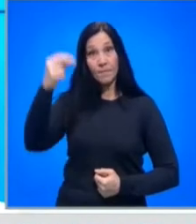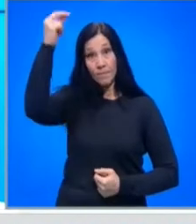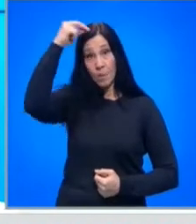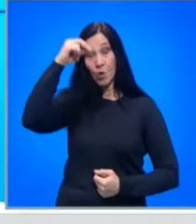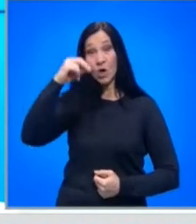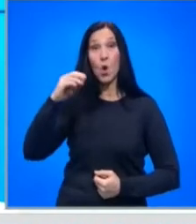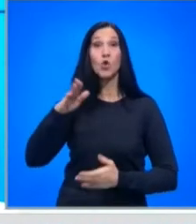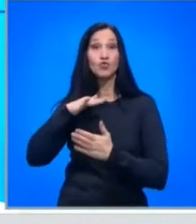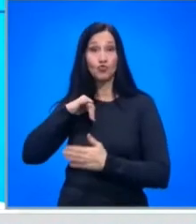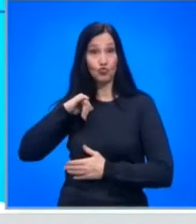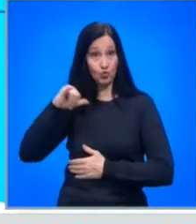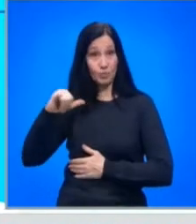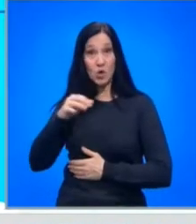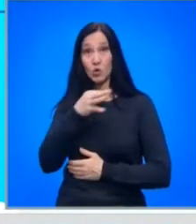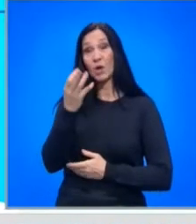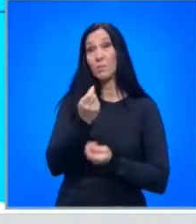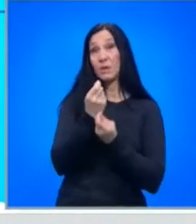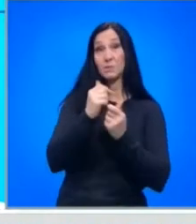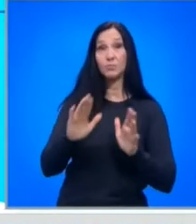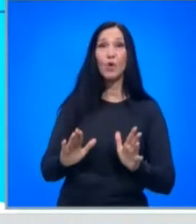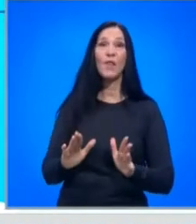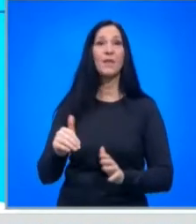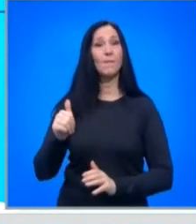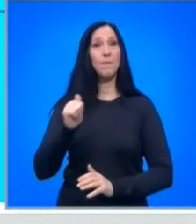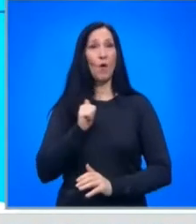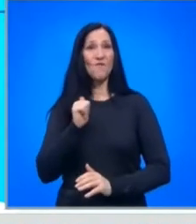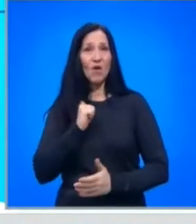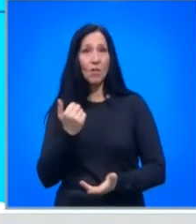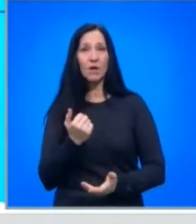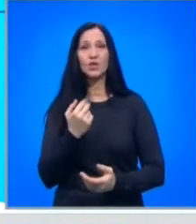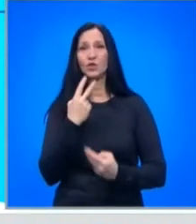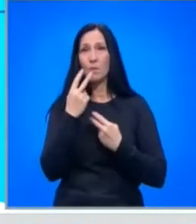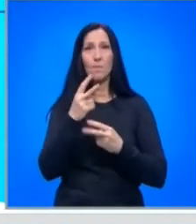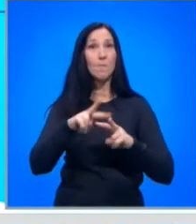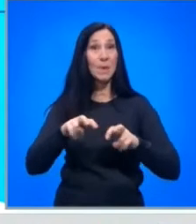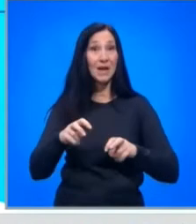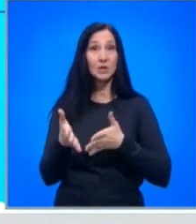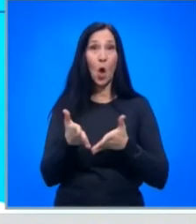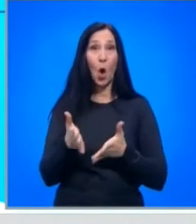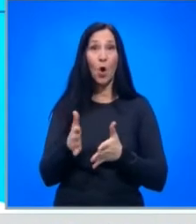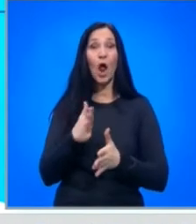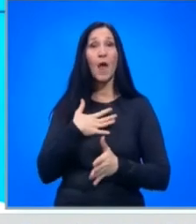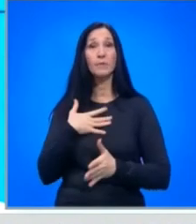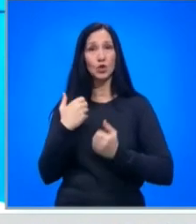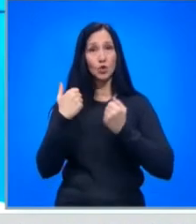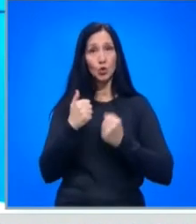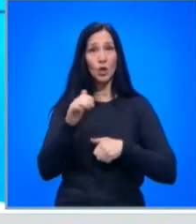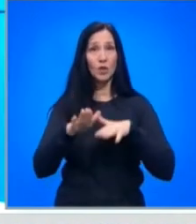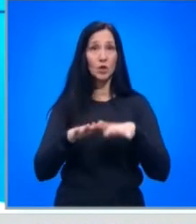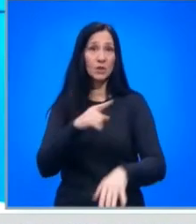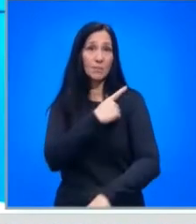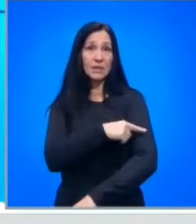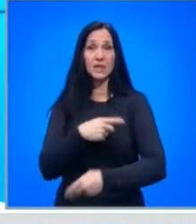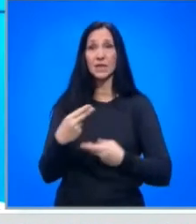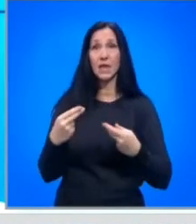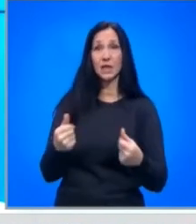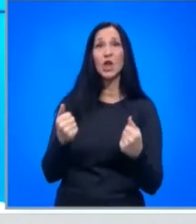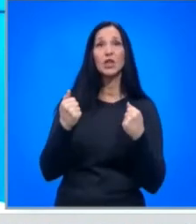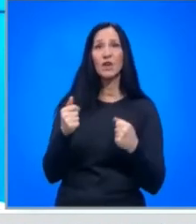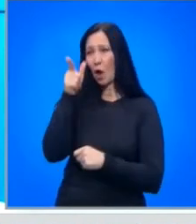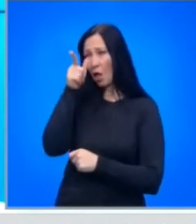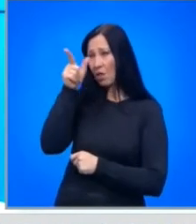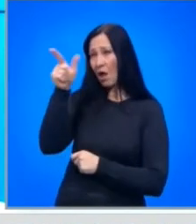Българи от чужбина осигуряват безплатни профилактични прегледи за хора, които имат труден достъп до медицински грижи и живеят в отдалечени села у